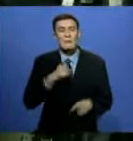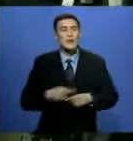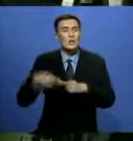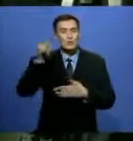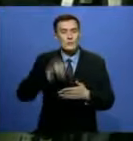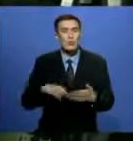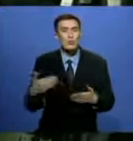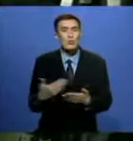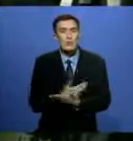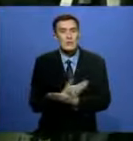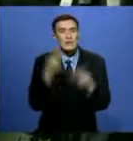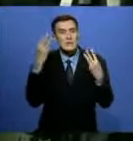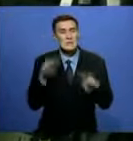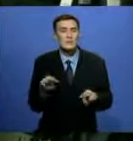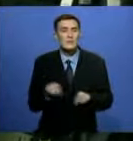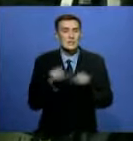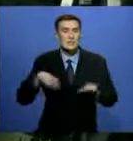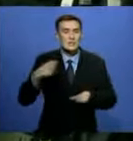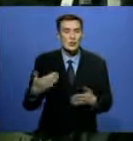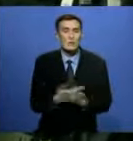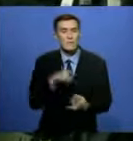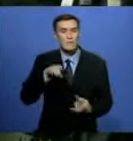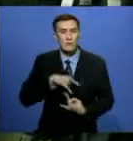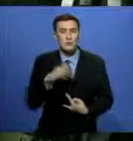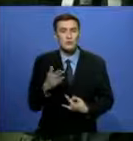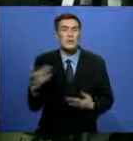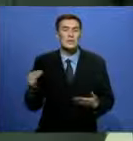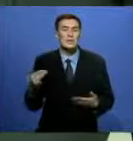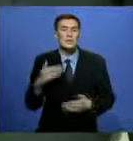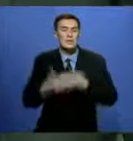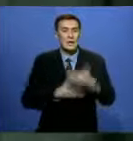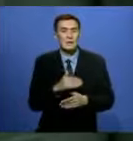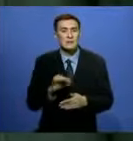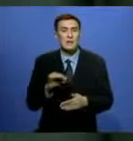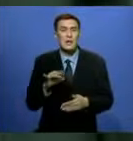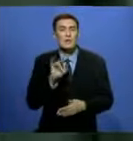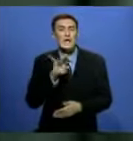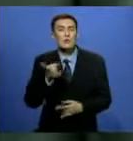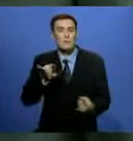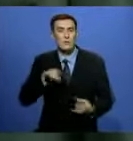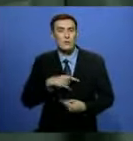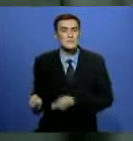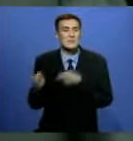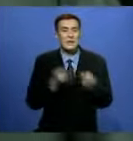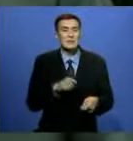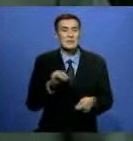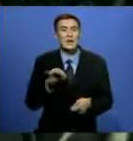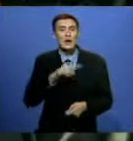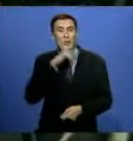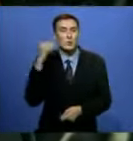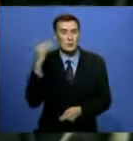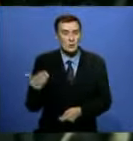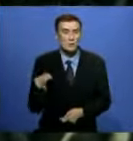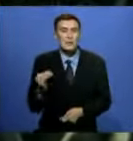уверены, новые веяния в деле создания современной школьной формы завоюют своего потребителя. Наноформа уже даже поставляется на рынке России.